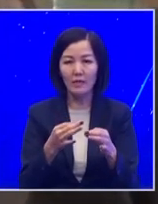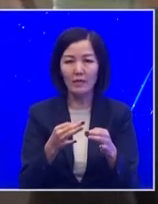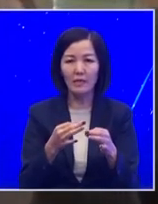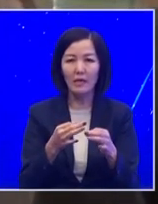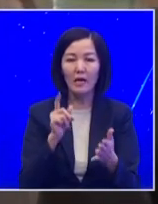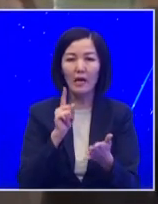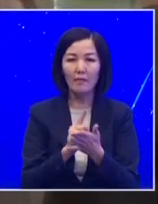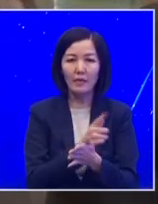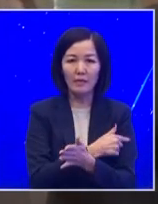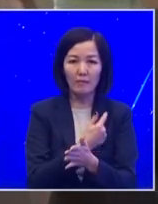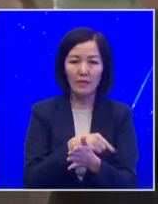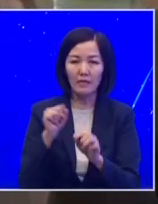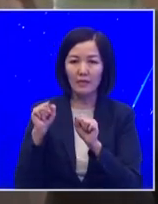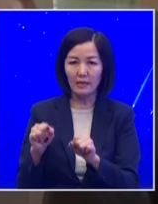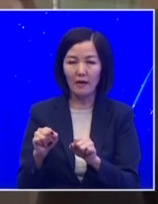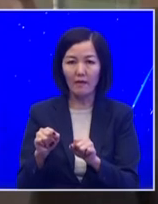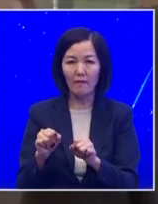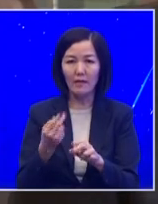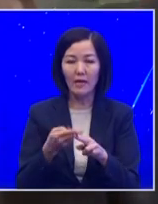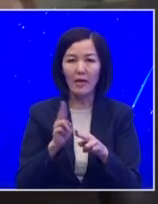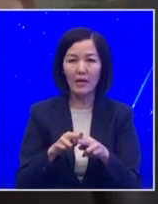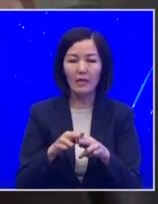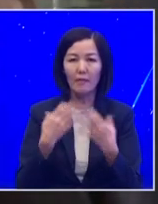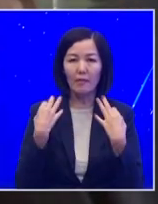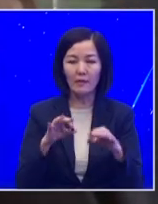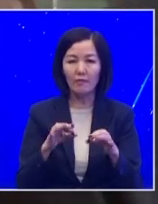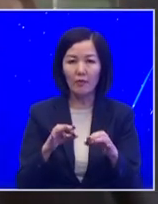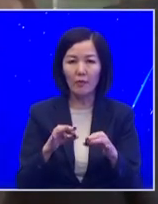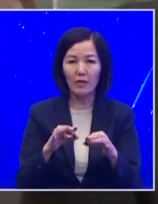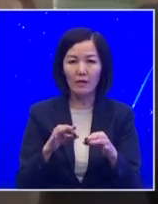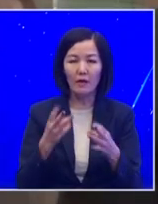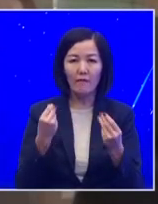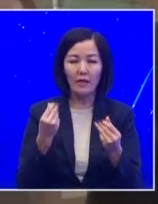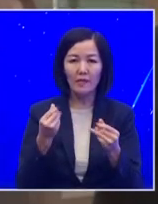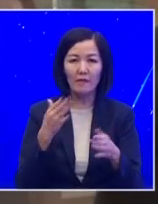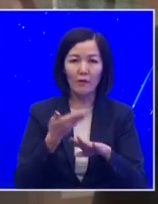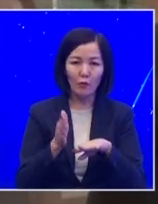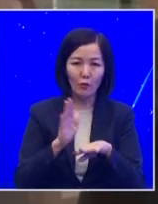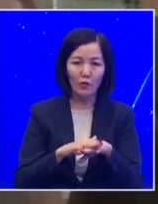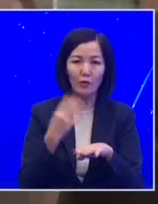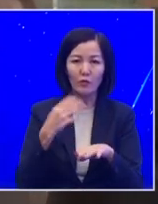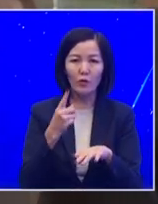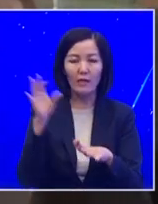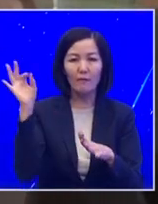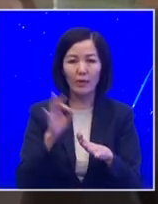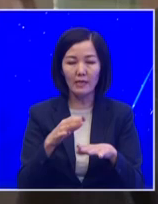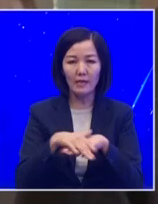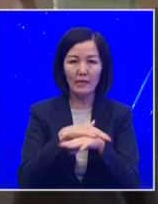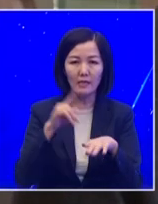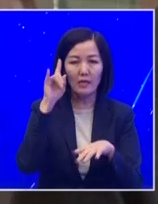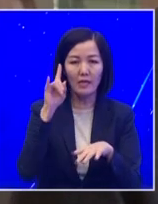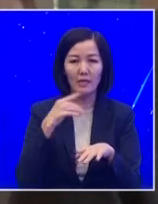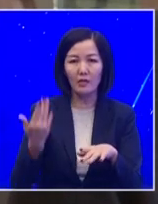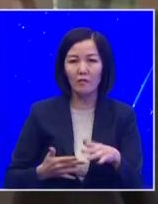касается обязательного медицинского страхования. Это позволит облегчить образовавшиеся финансовые трудности. Также 41% населения Казахстана